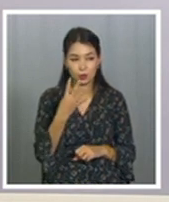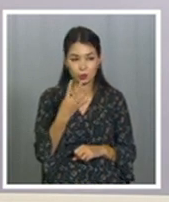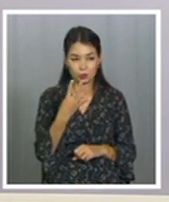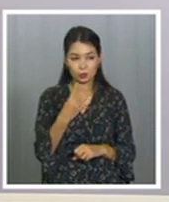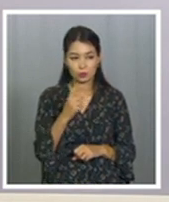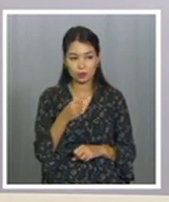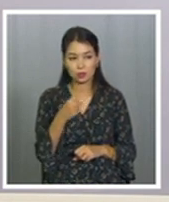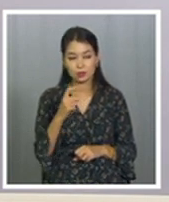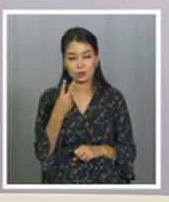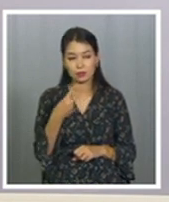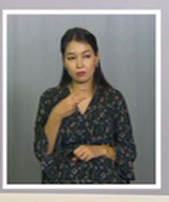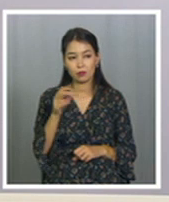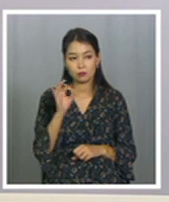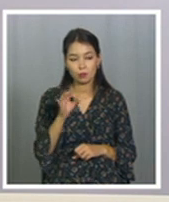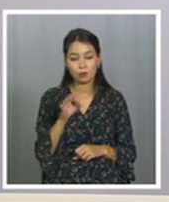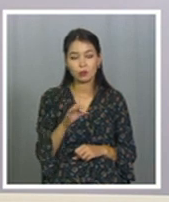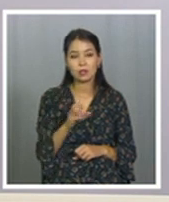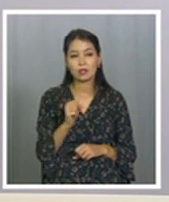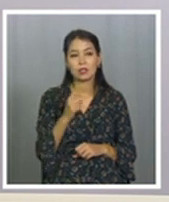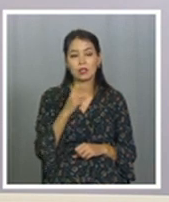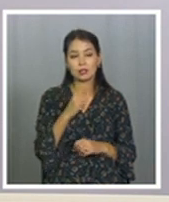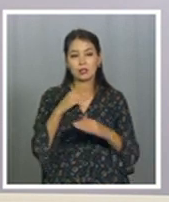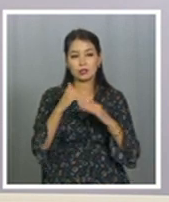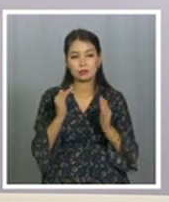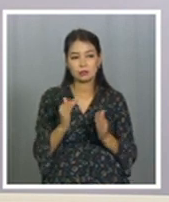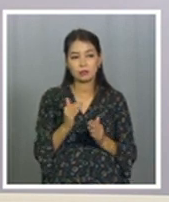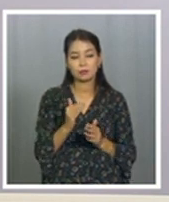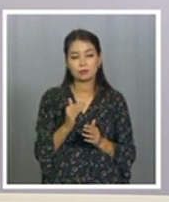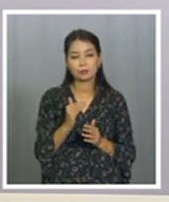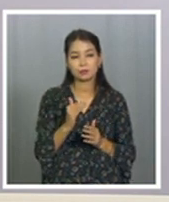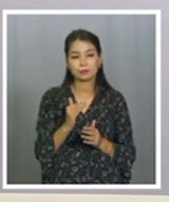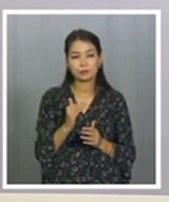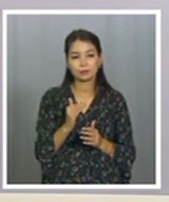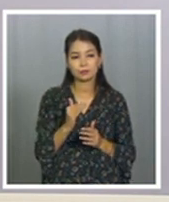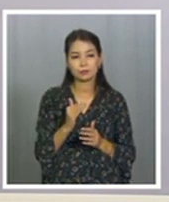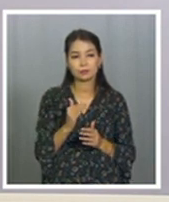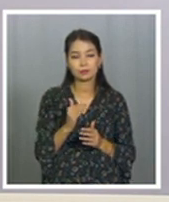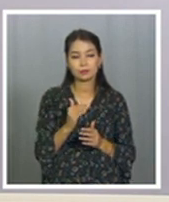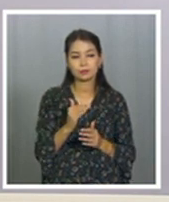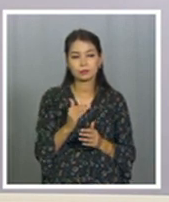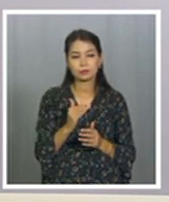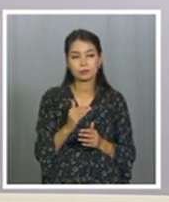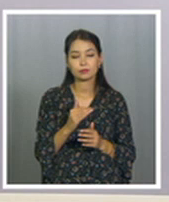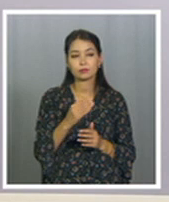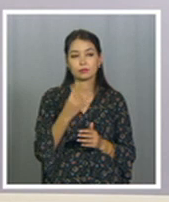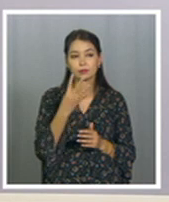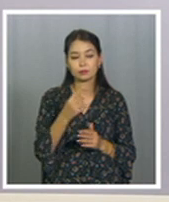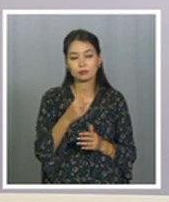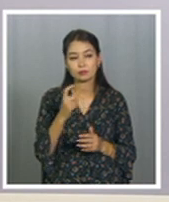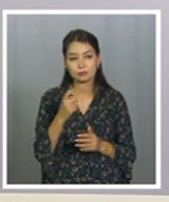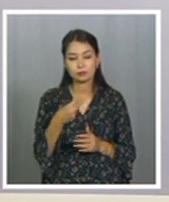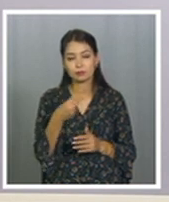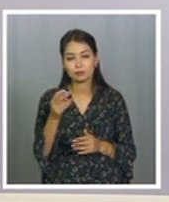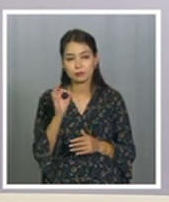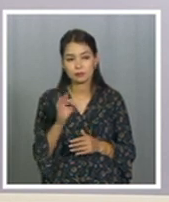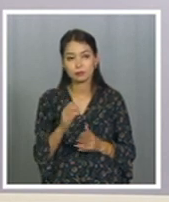тең 0. x-ті жақшаның сыртына шығаратын болсақ, x көбейтілген 4 азайтылған x тең 0.